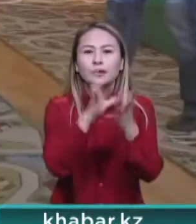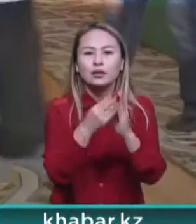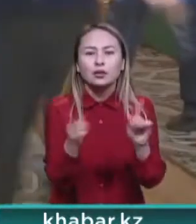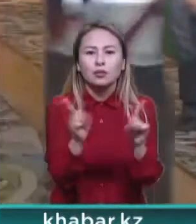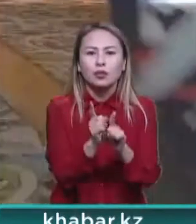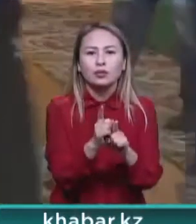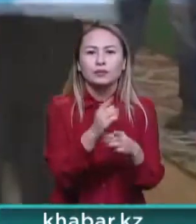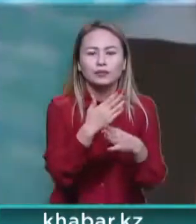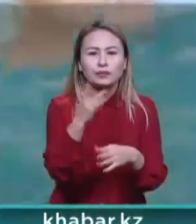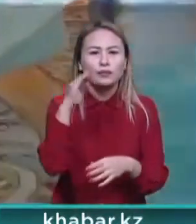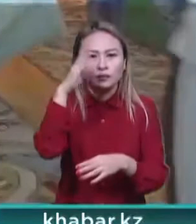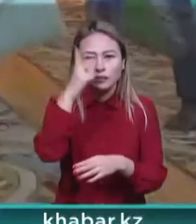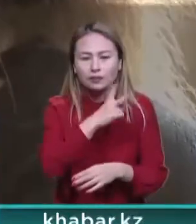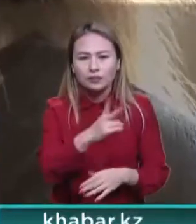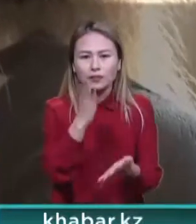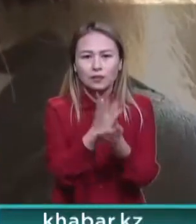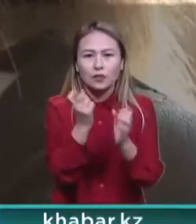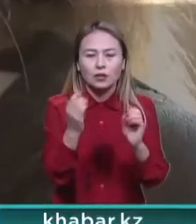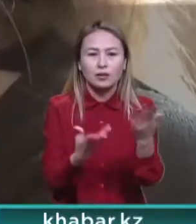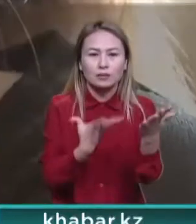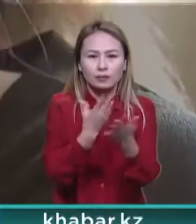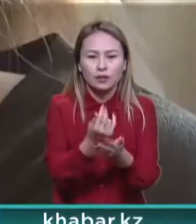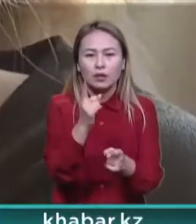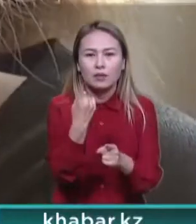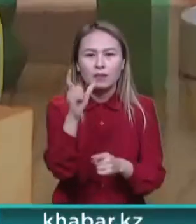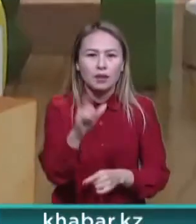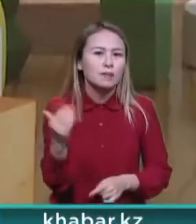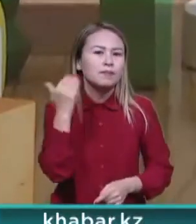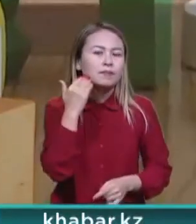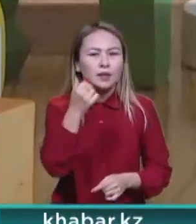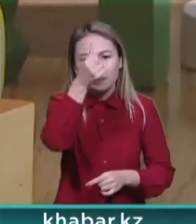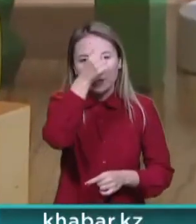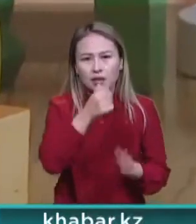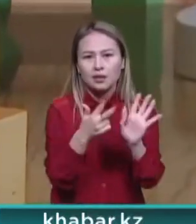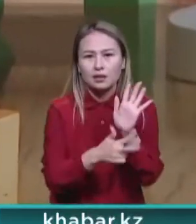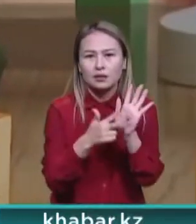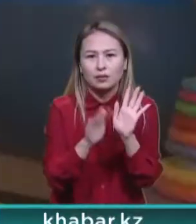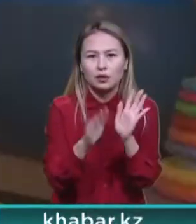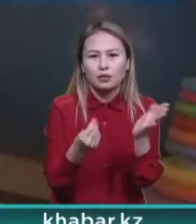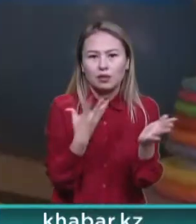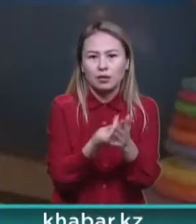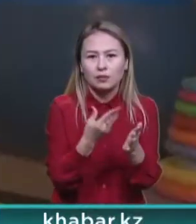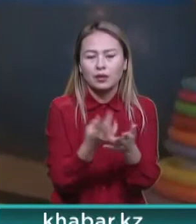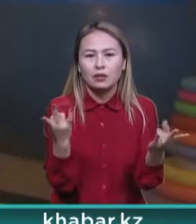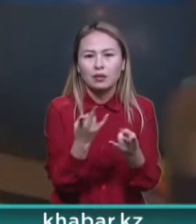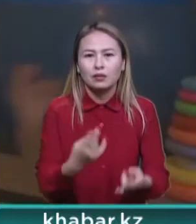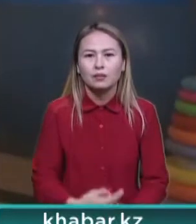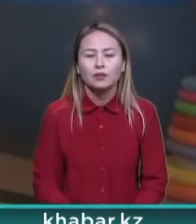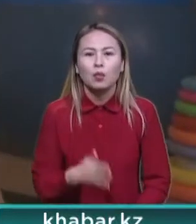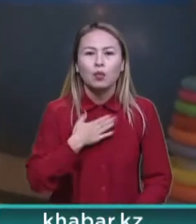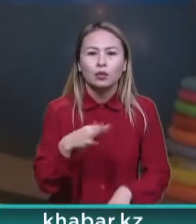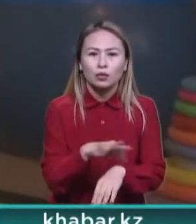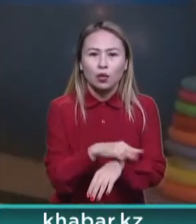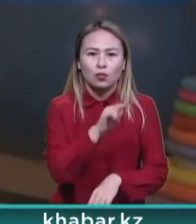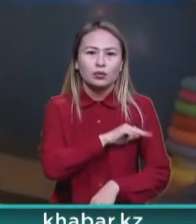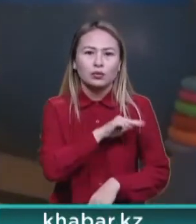болатынын ата-аналар да растап отыр. Егер ақылы қызмет алса, бір балаға айына аз дегенде 80 мың теңге қажет. Жолдасыма жұмыс істейді,